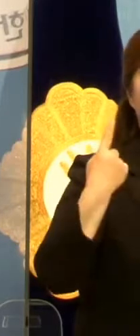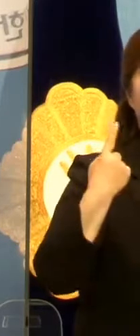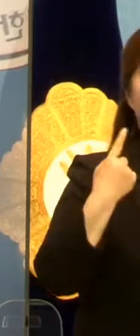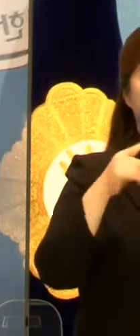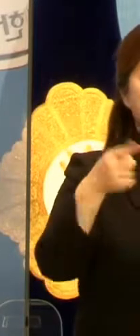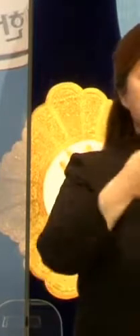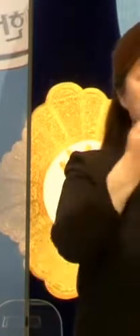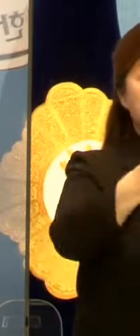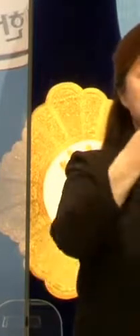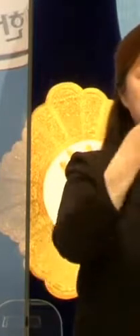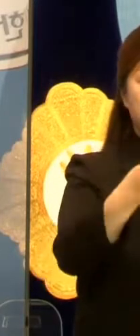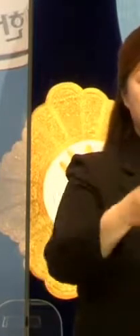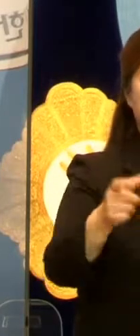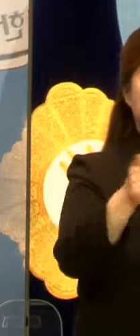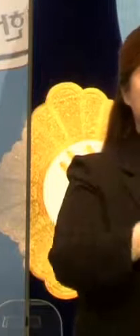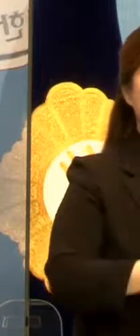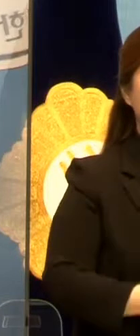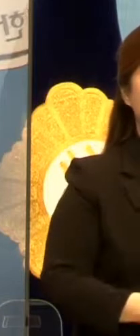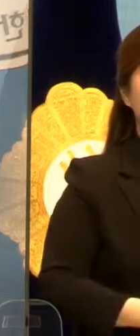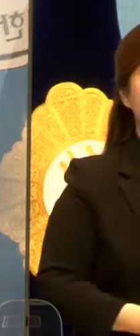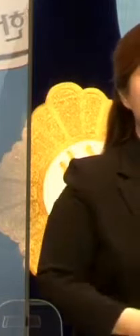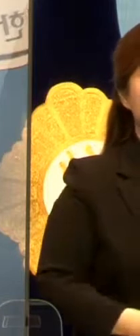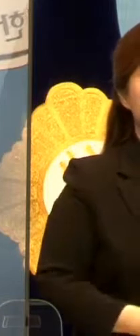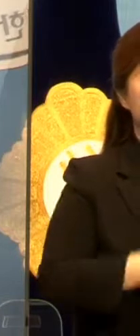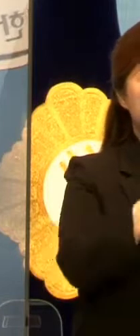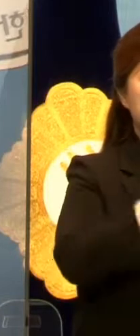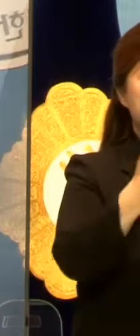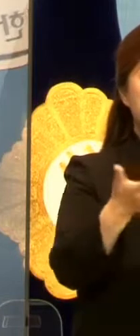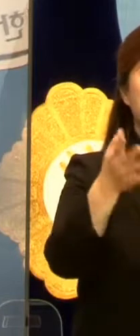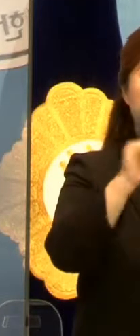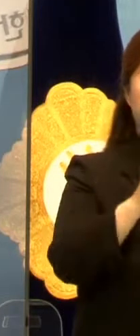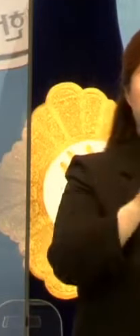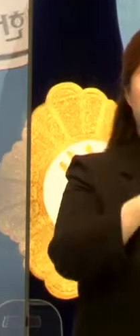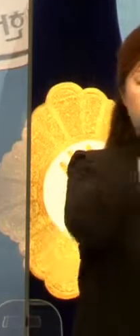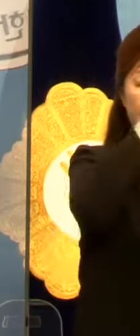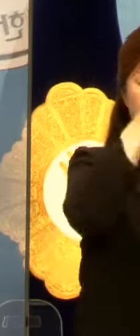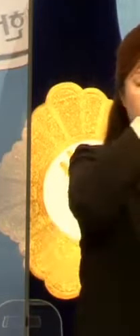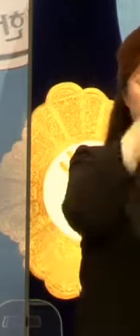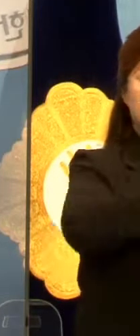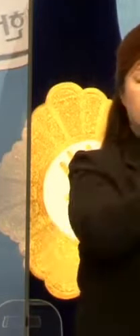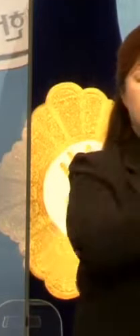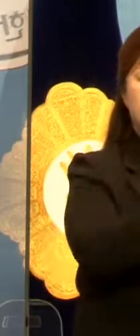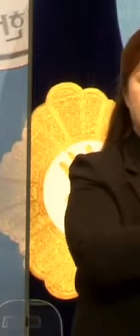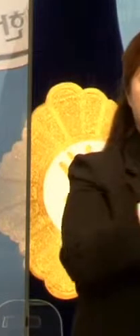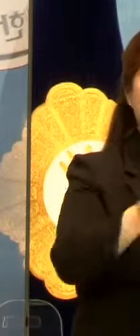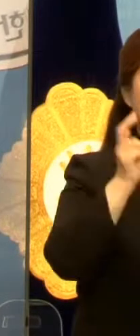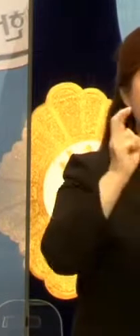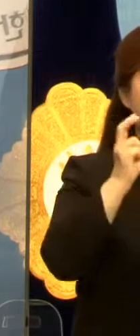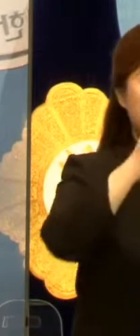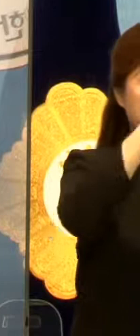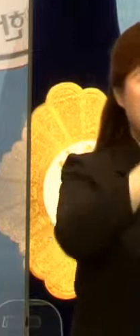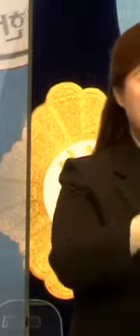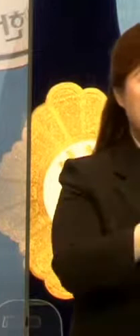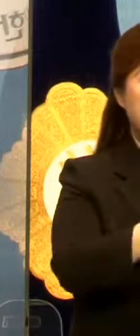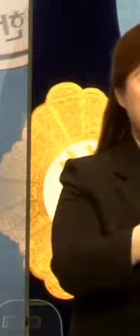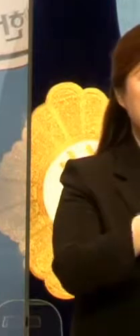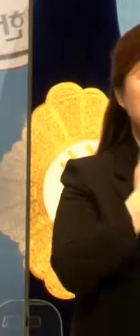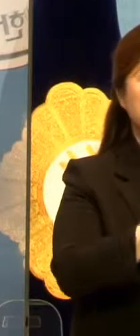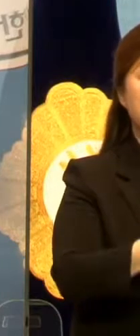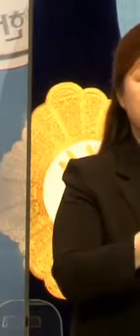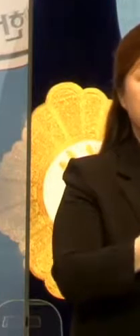153개 20조 7,900원 의 청년 예산을 처음으로 특정 하고 또 예측하는 과정을 겪었습니다